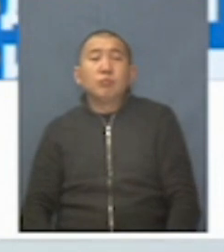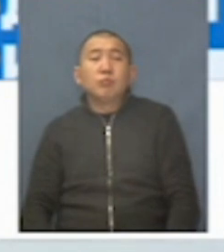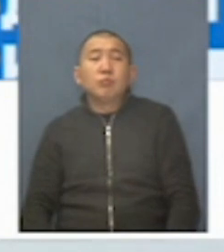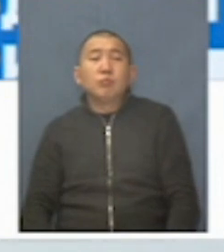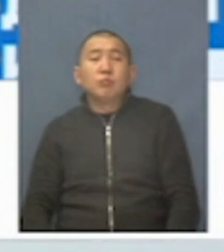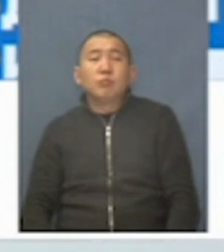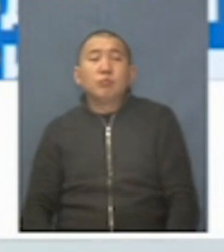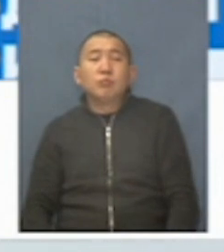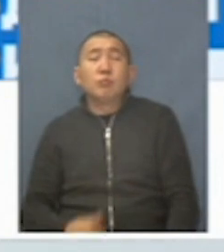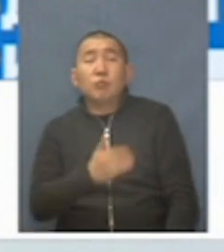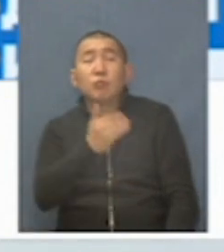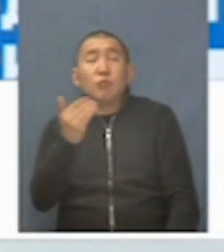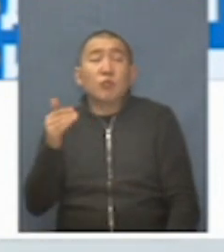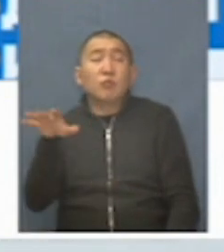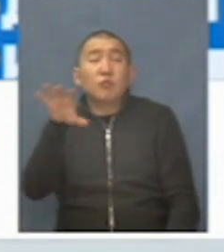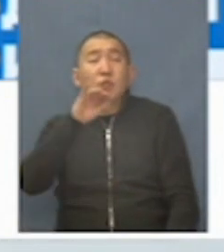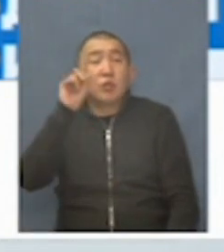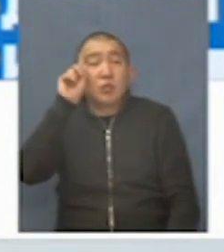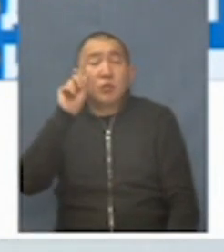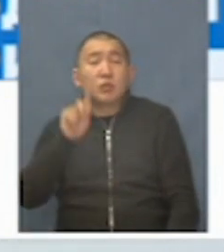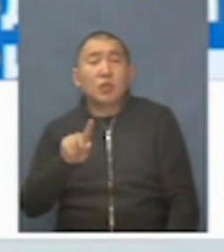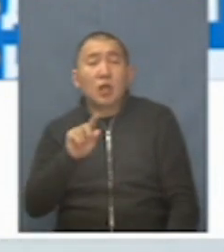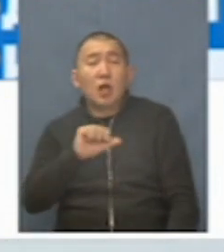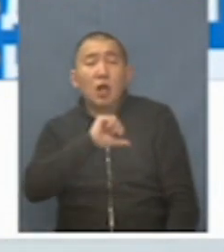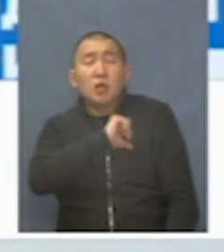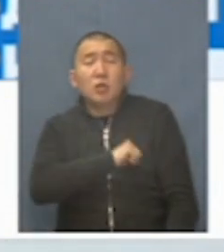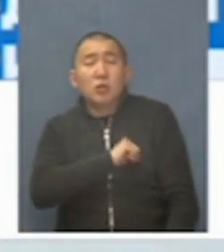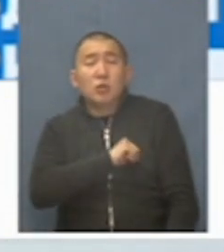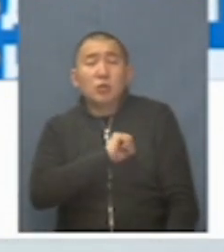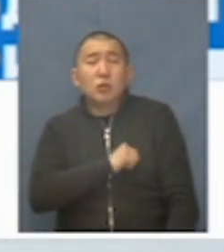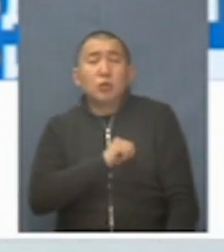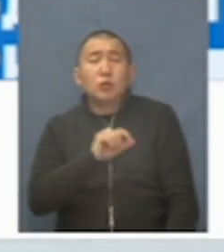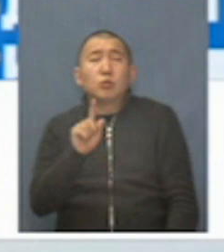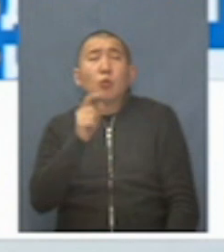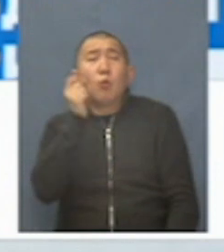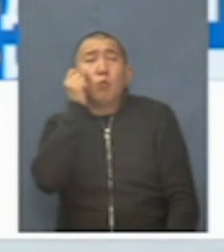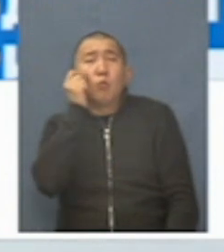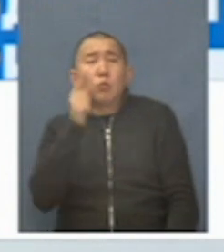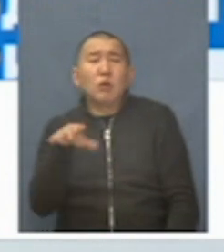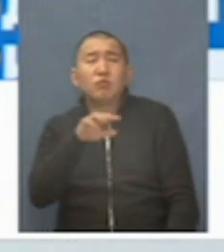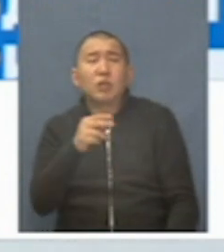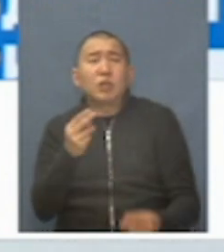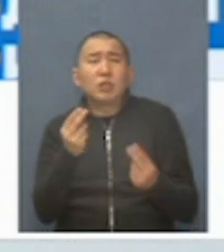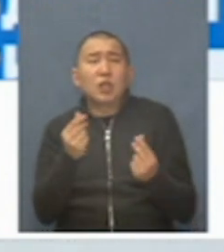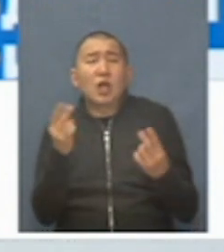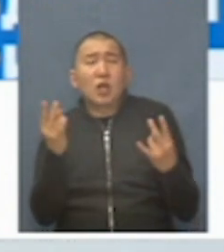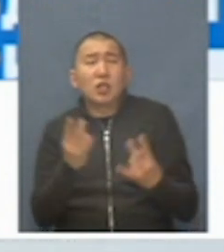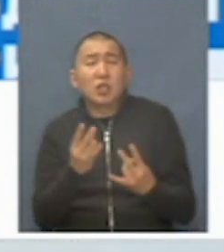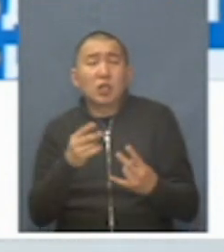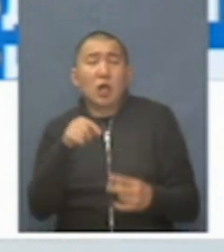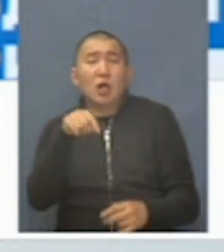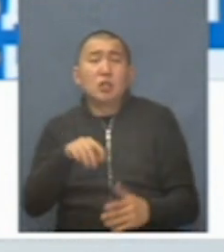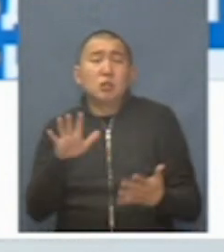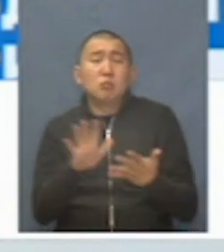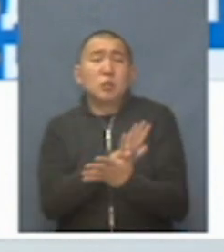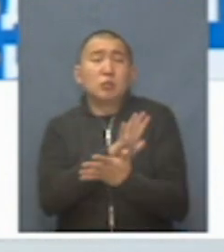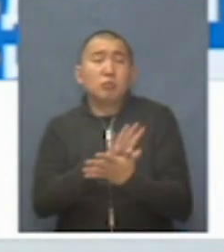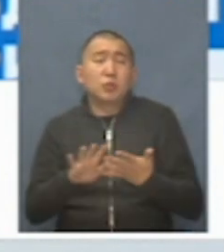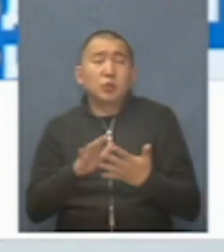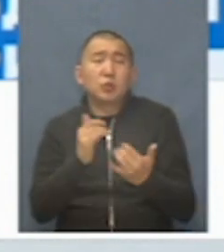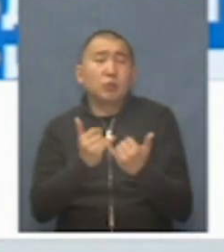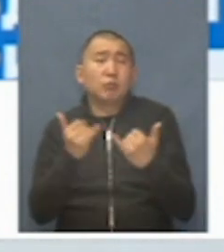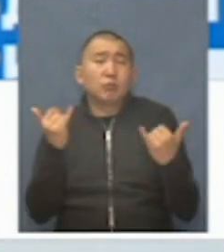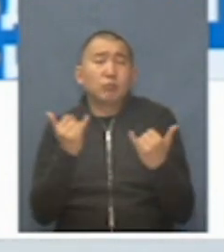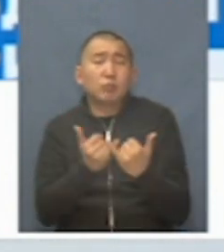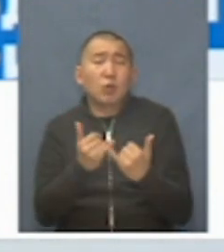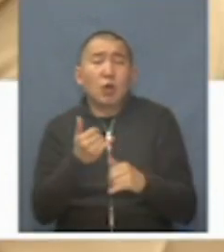Өйткені сіздер білесіздер, адвокаттардың бұл ақшаның бәрі ақша сұрайды, жай күндері баратын болса, бірақ та осында күндер келгенде тегін жасап отырмыз. Бұл енді